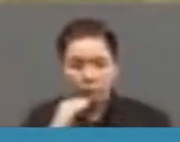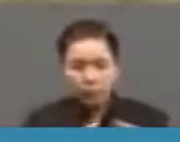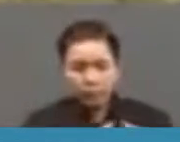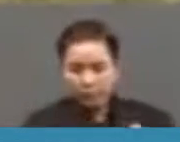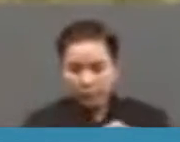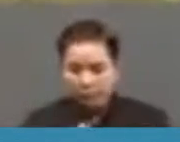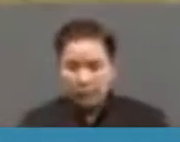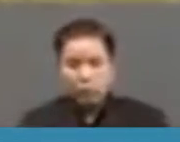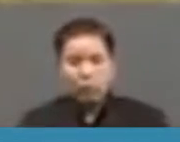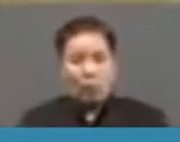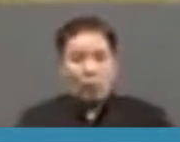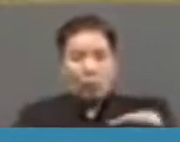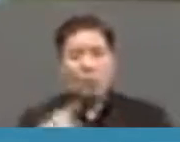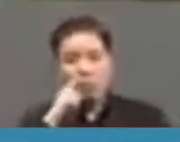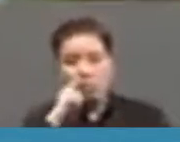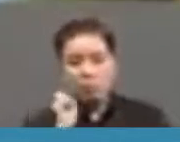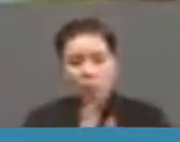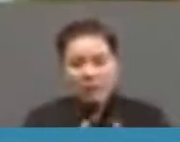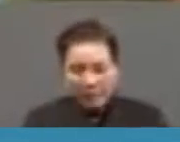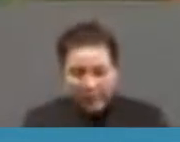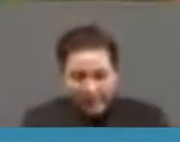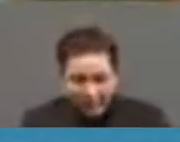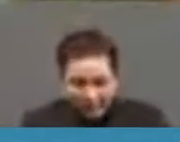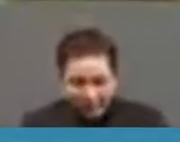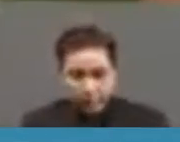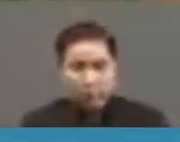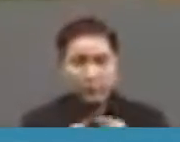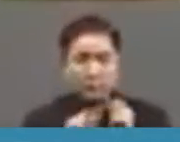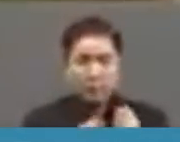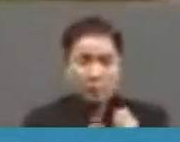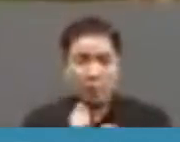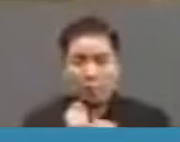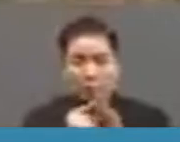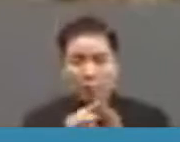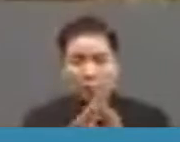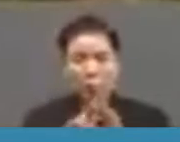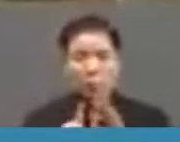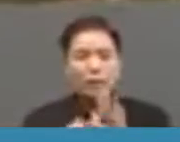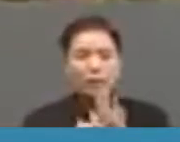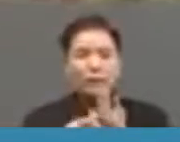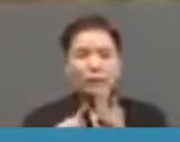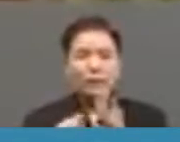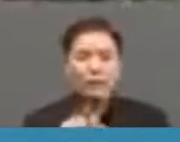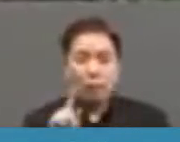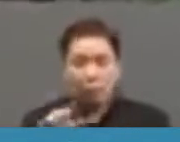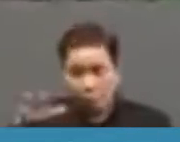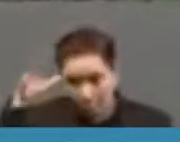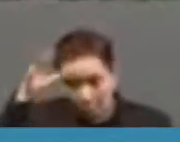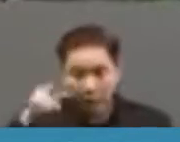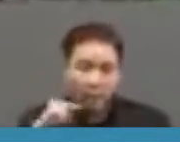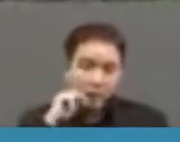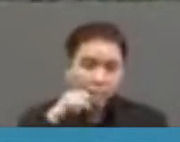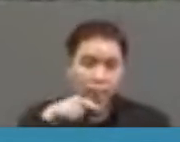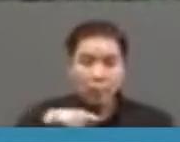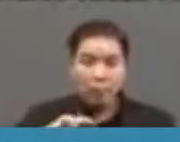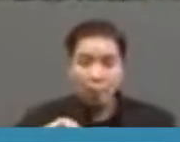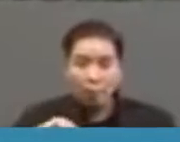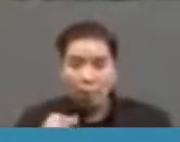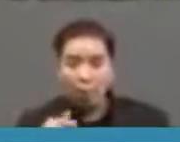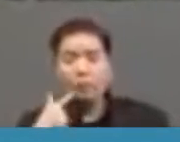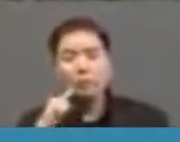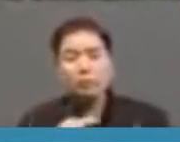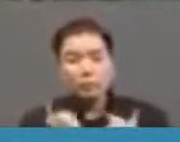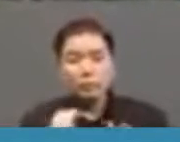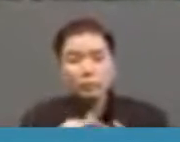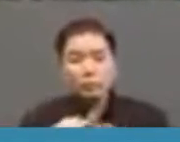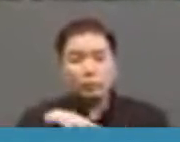การระบายน้ำจากอัตรา830ลูกบาศก์เมตรต่อวินาทีเป็นอัตรา900ลูกบาศก์เมตรต่อวินาทีพร้อมประกาศแจ้งเตือน